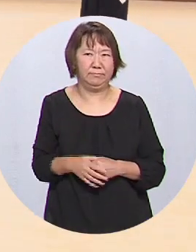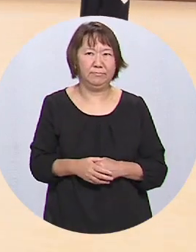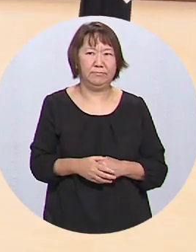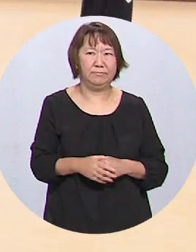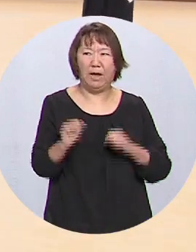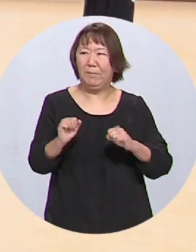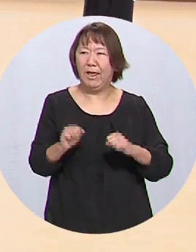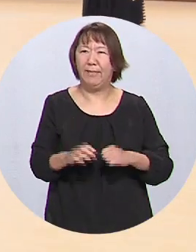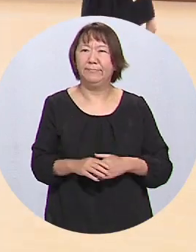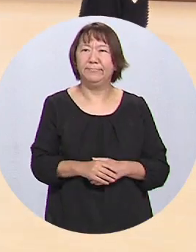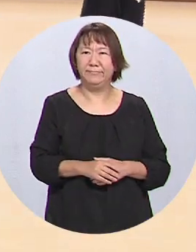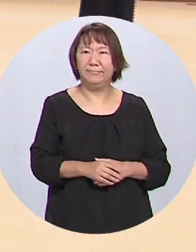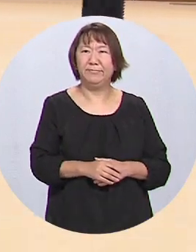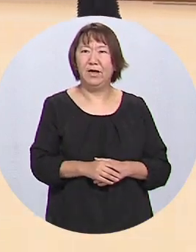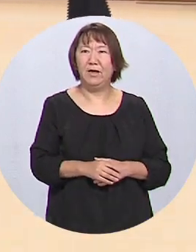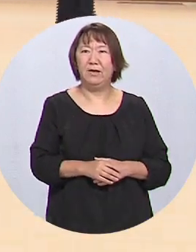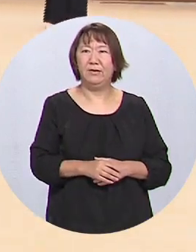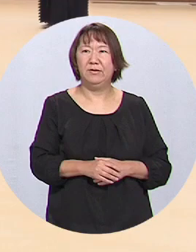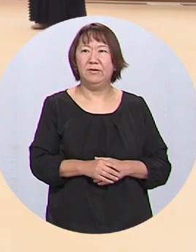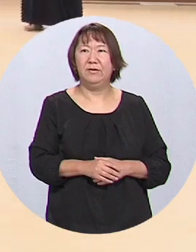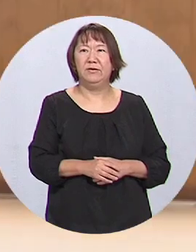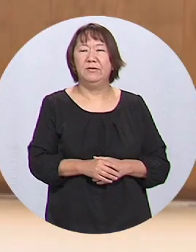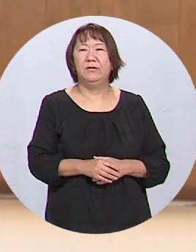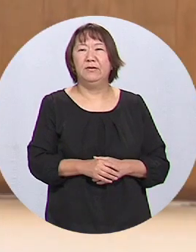頑張れ。